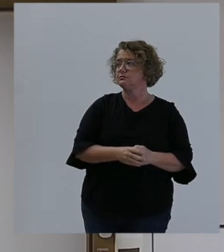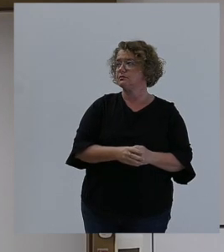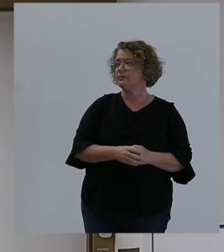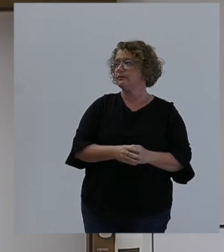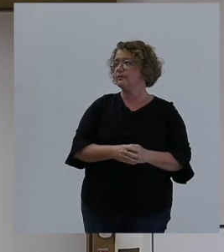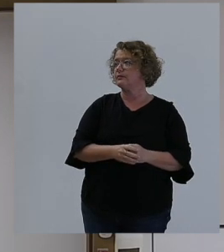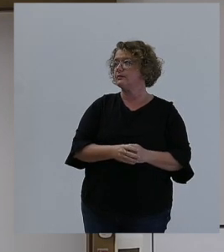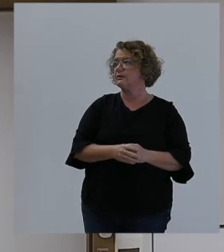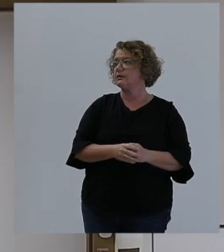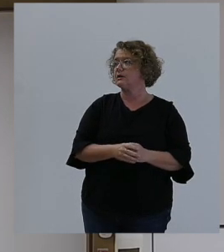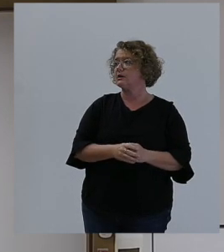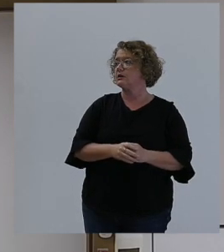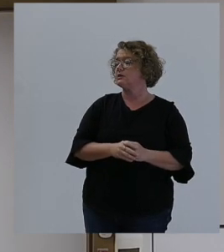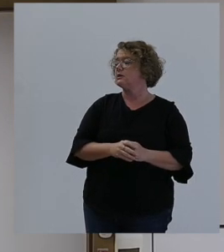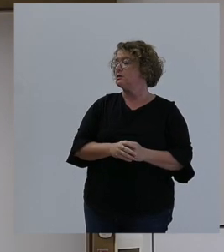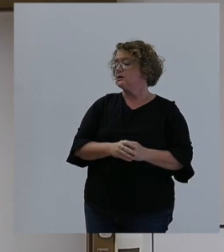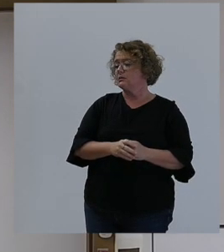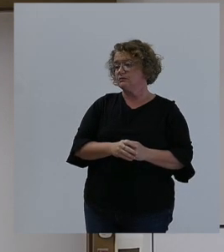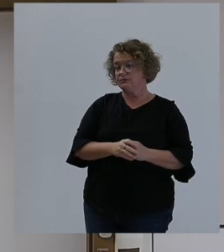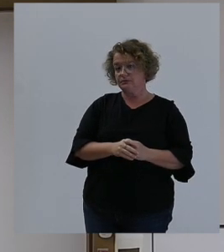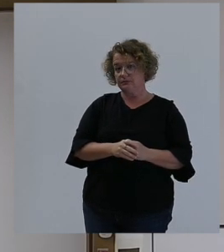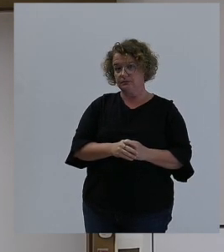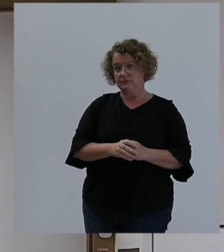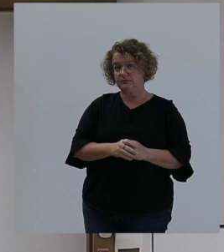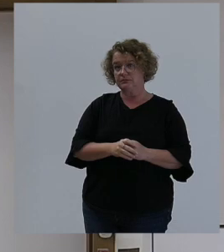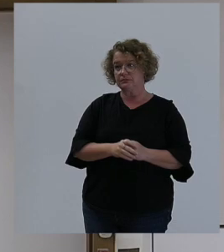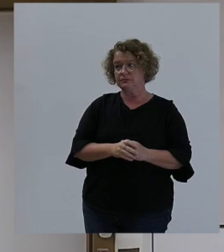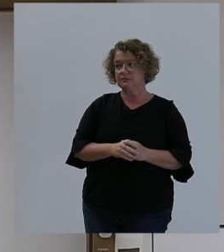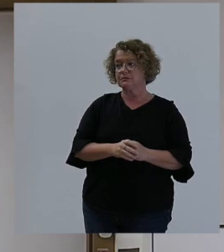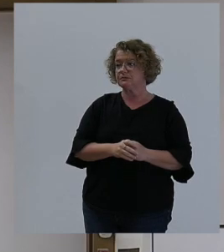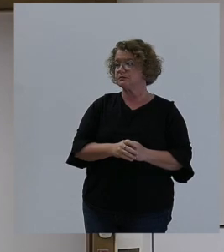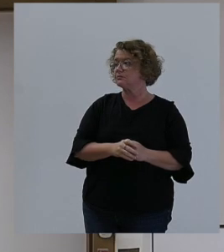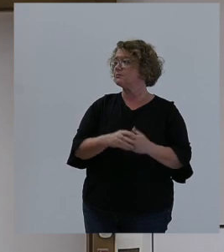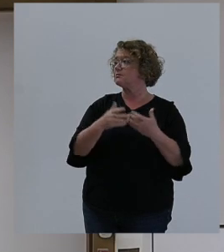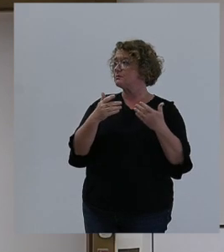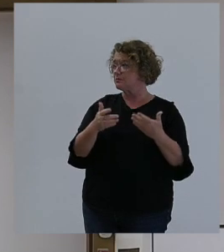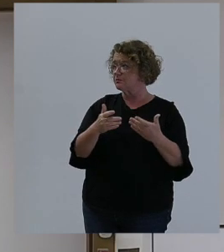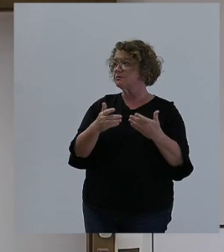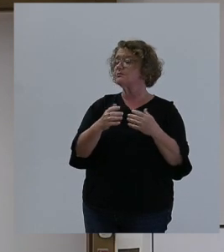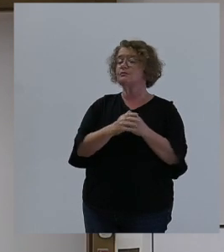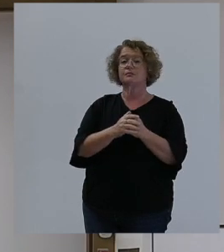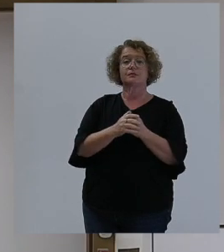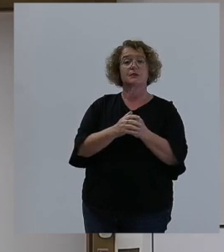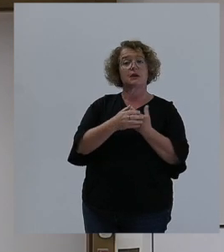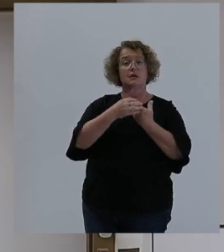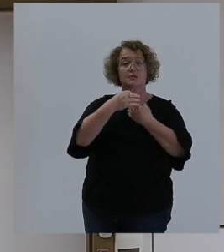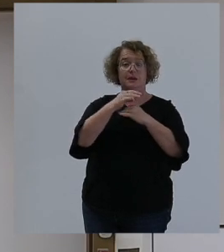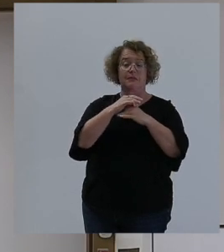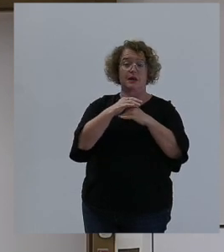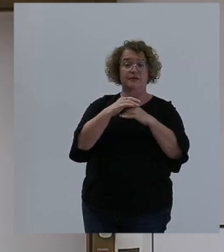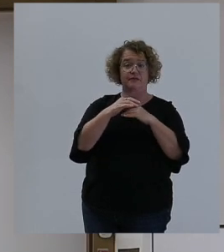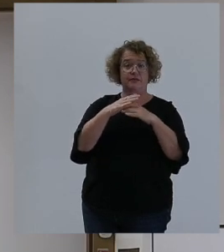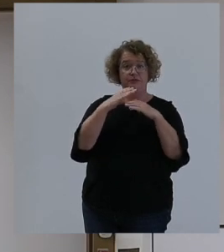Est-ce qu'il y a un espace de candidat? Sinon, je peux prendre la parole très brièvement, sans décompter de